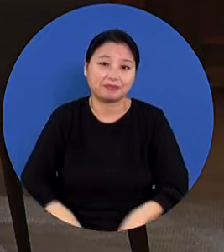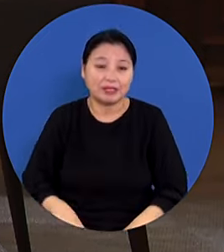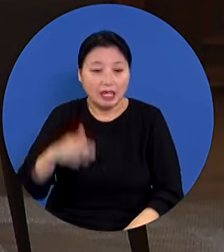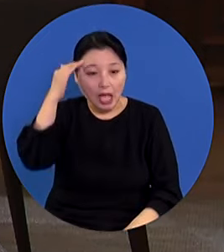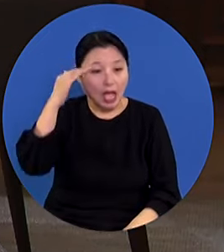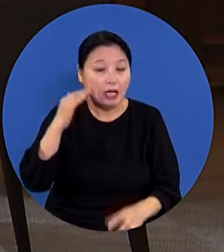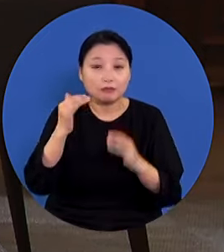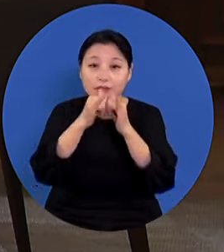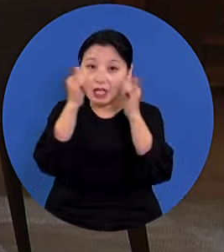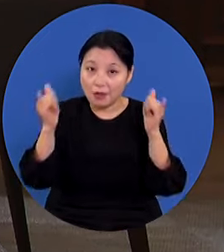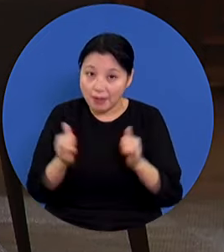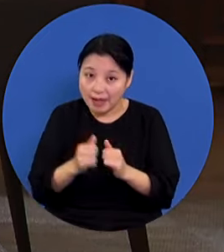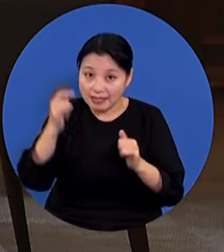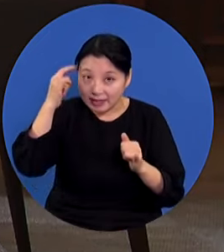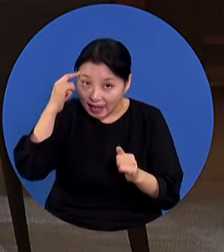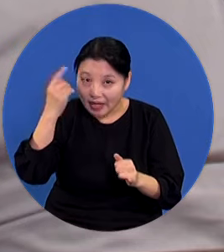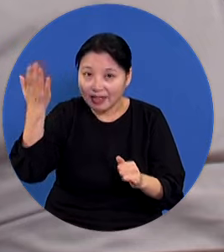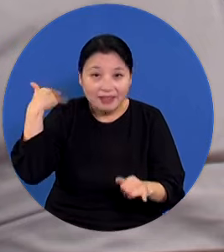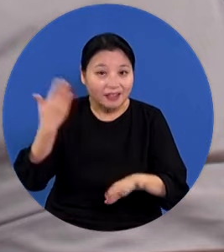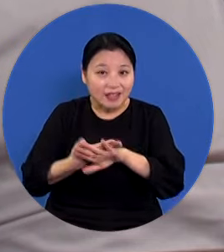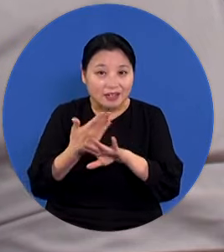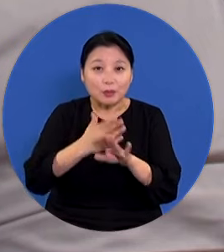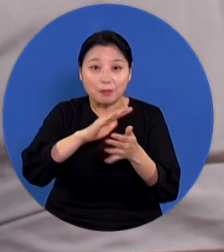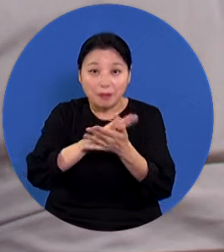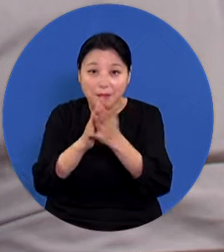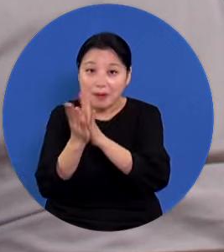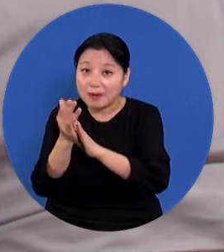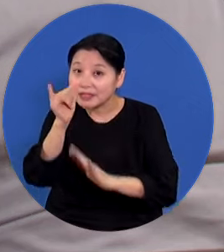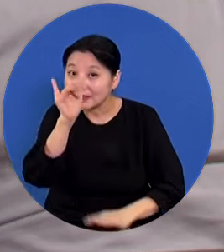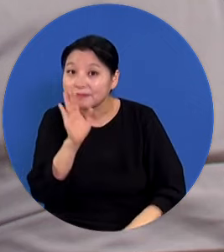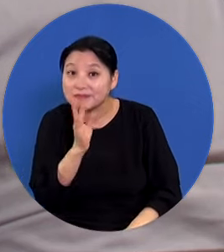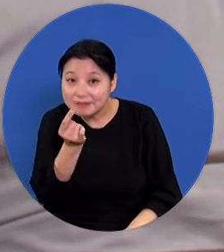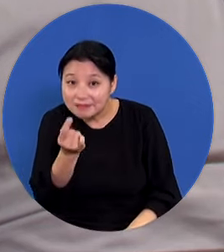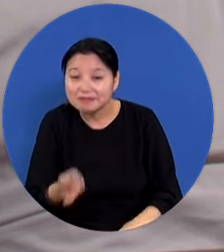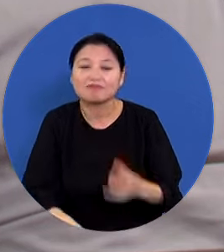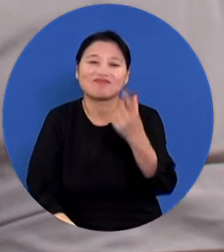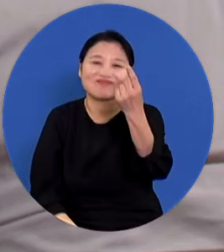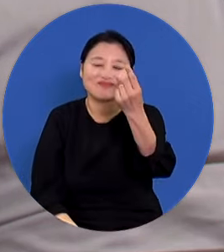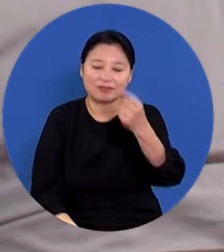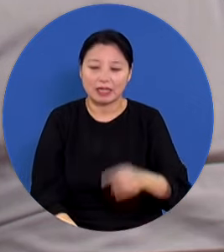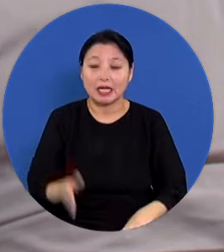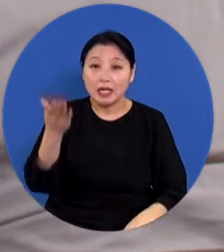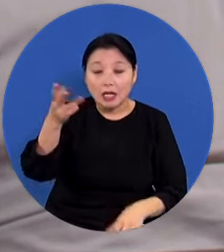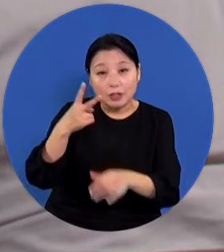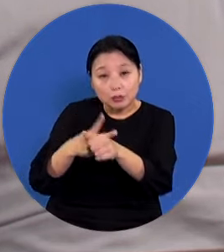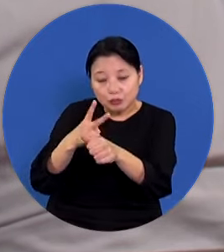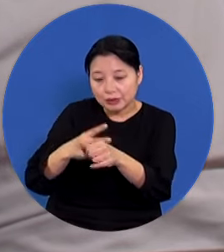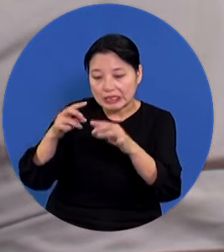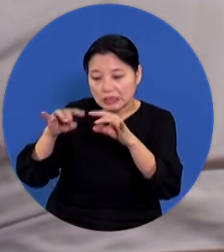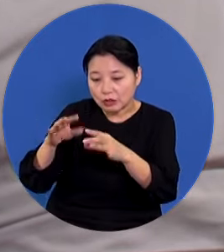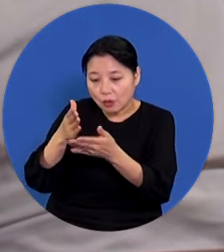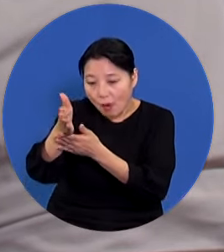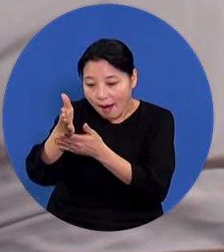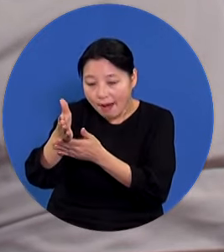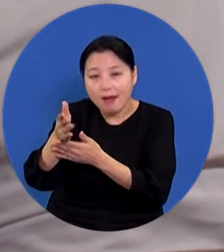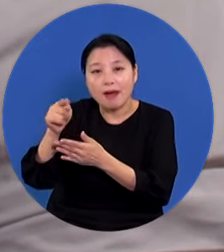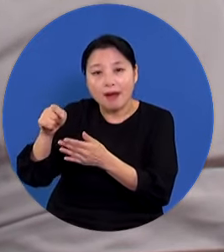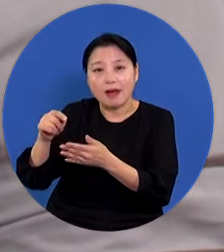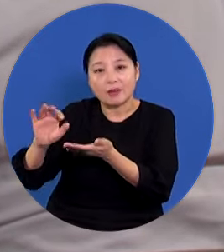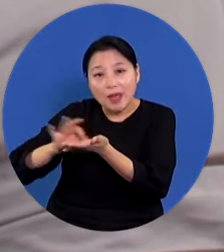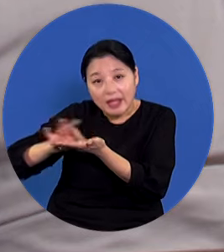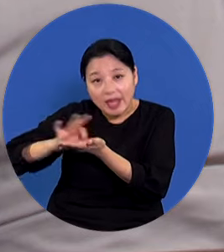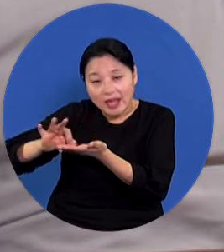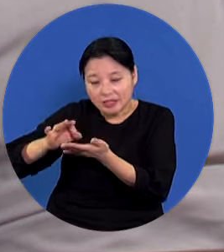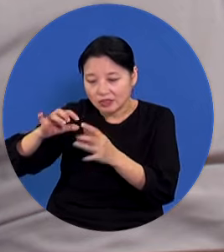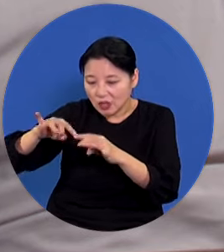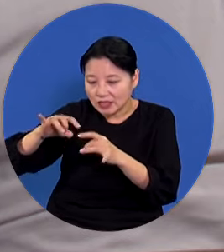인식은 확산되고 있어요. 그렇죠? 예, 맞습니다. 교수님 그 전산학 전공하셨다고 했는데 교수님 연구하시는 과정에서도 실패를 많이